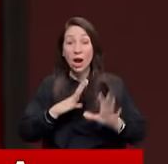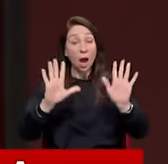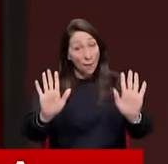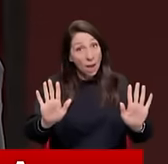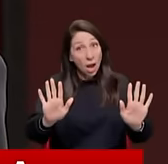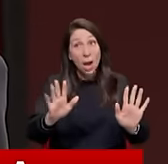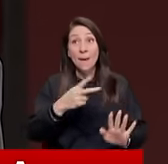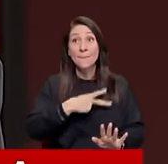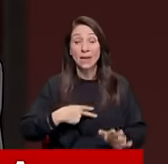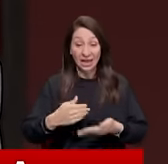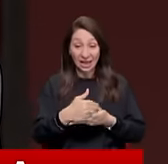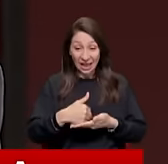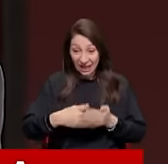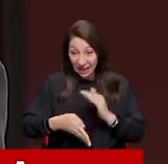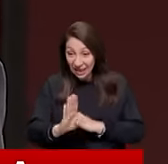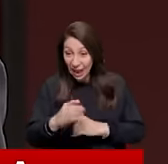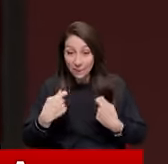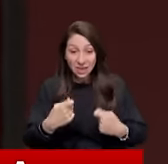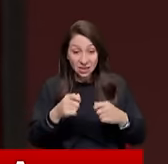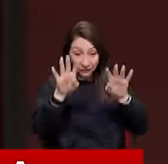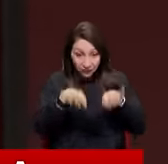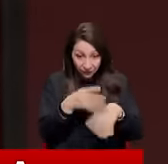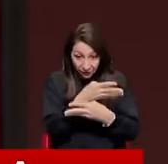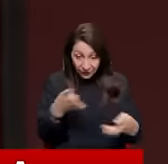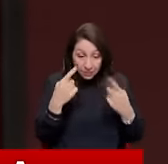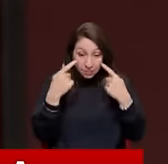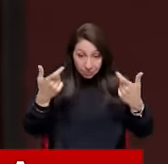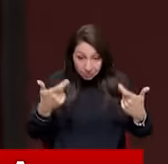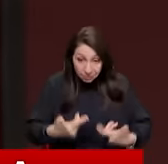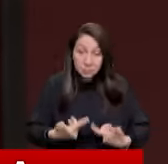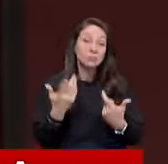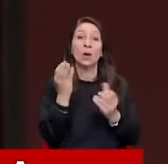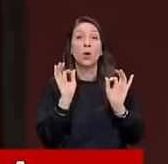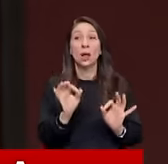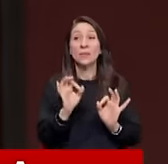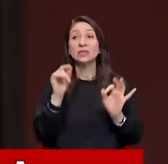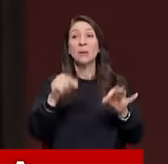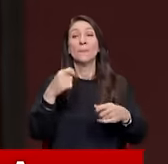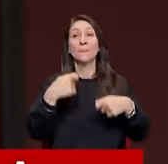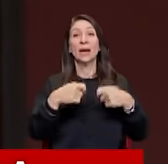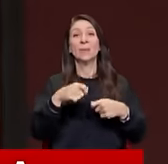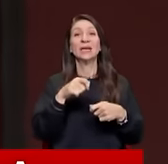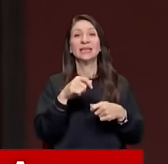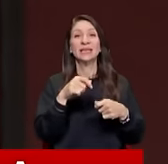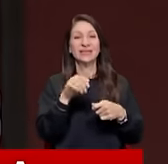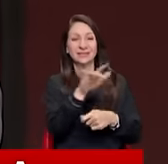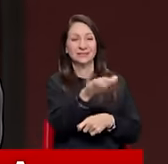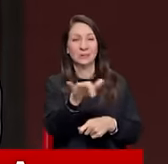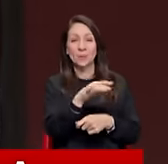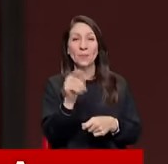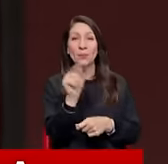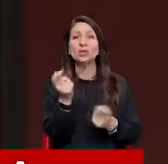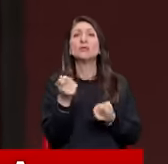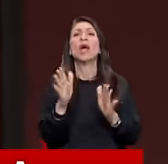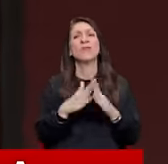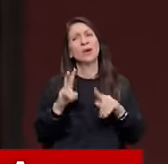Ama belediyenin gelir gider tablosuna göre hareket etmek en doğrusu olacaktı. Şimdi tabii ki bankamatik memurları çalışmayan arkadaşlarımız